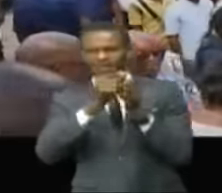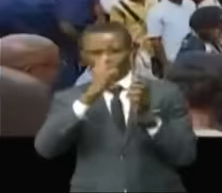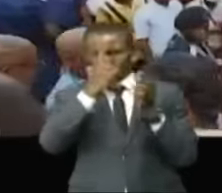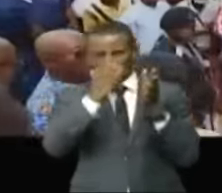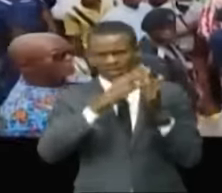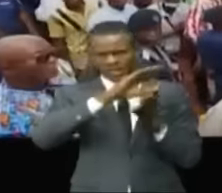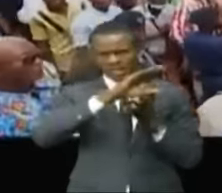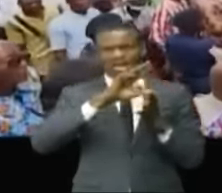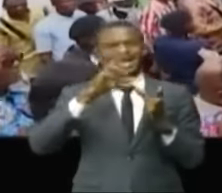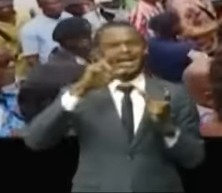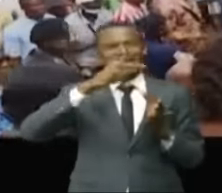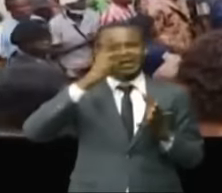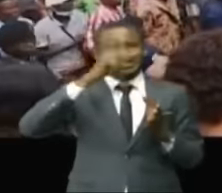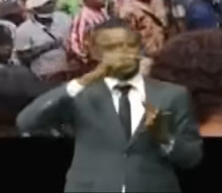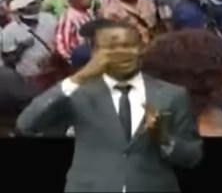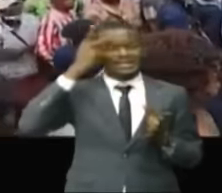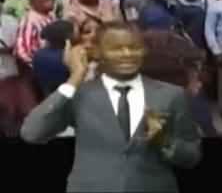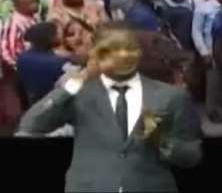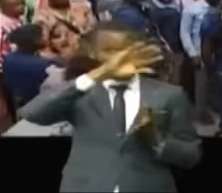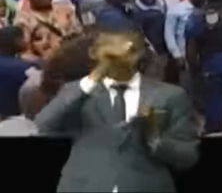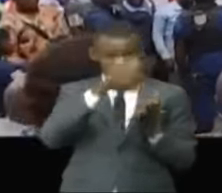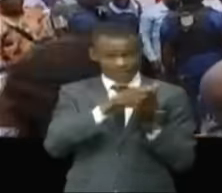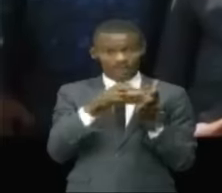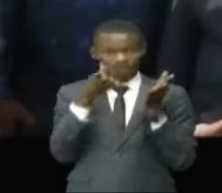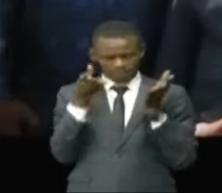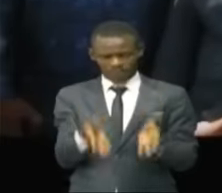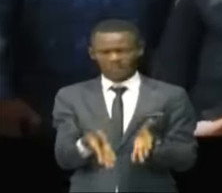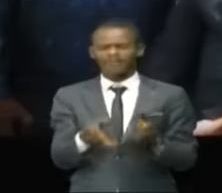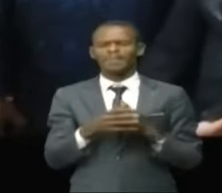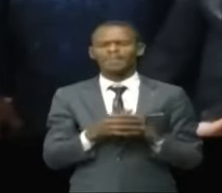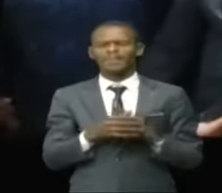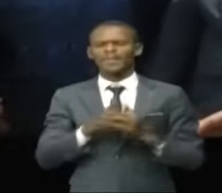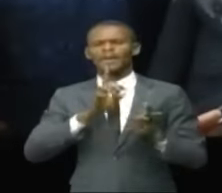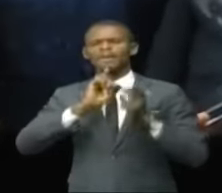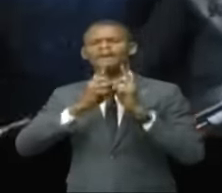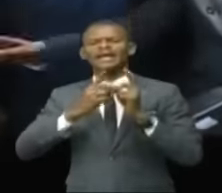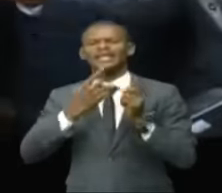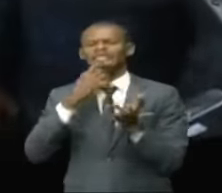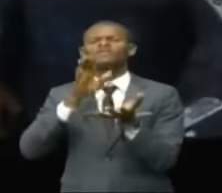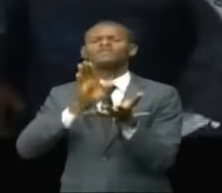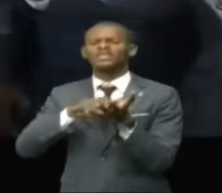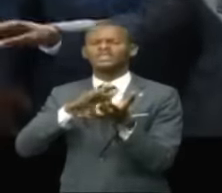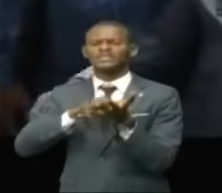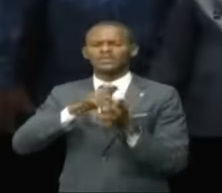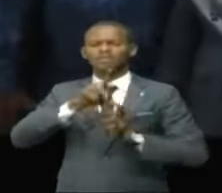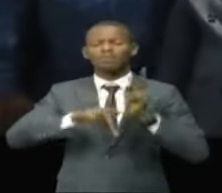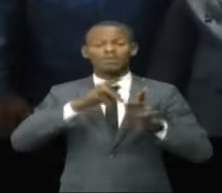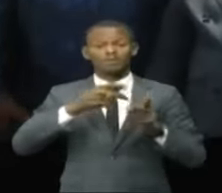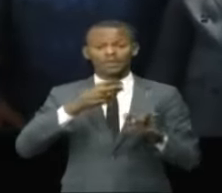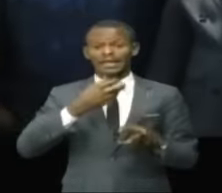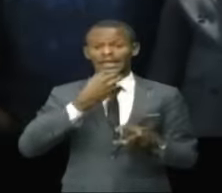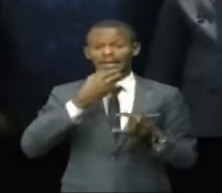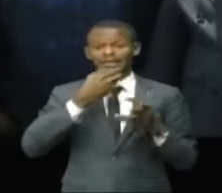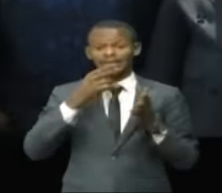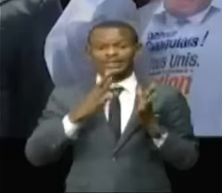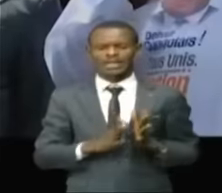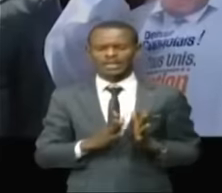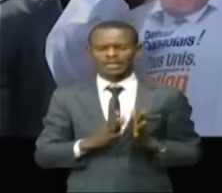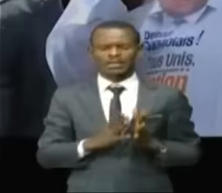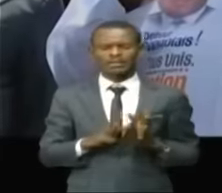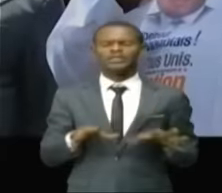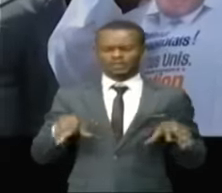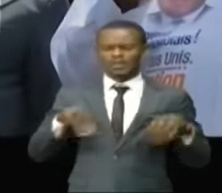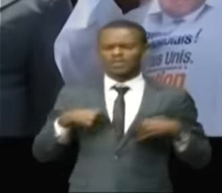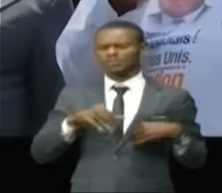le professeur André Mbatabetokoumé Sou a salué la maturité du peuple kasaïen qui prêche par la tolérance politique. L'UDPS, son parti,